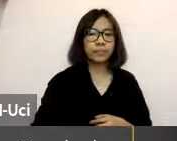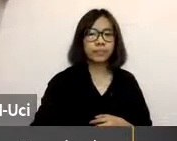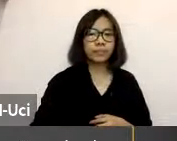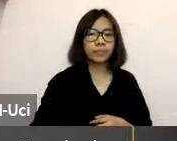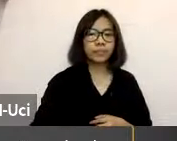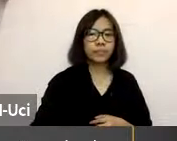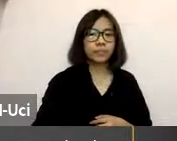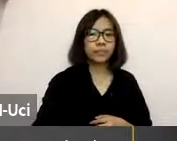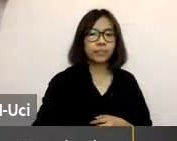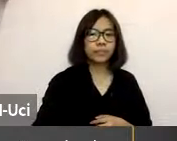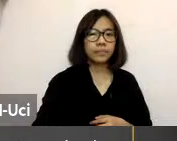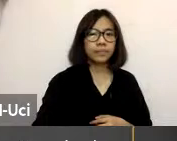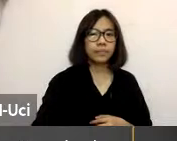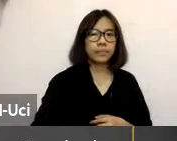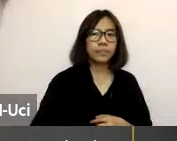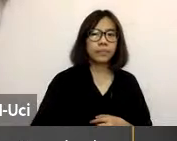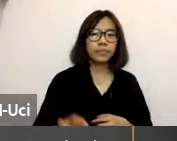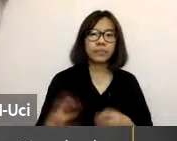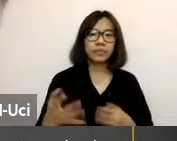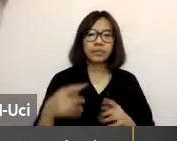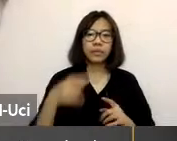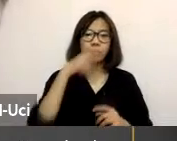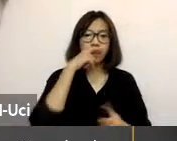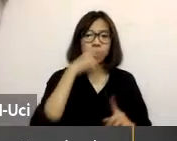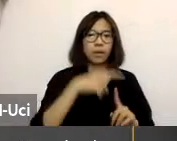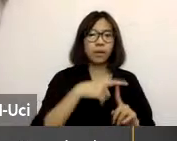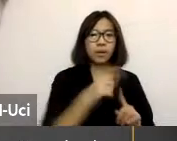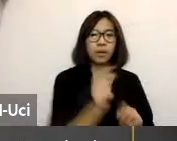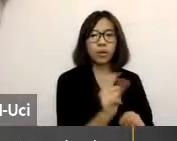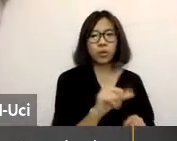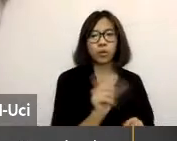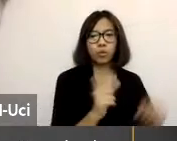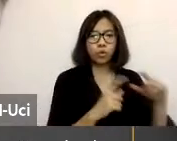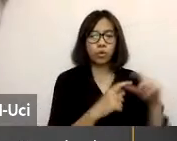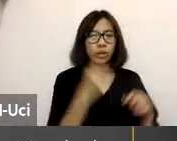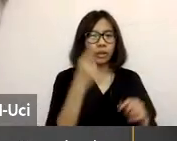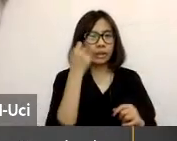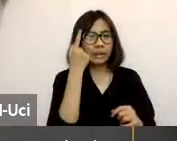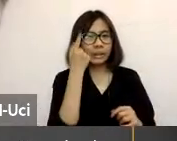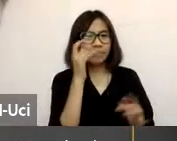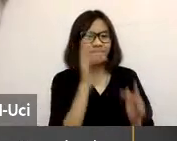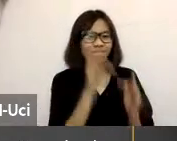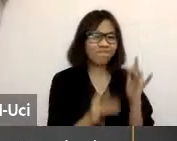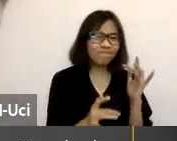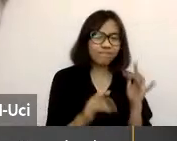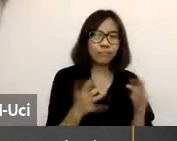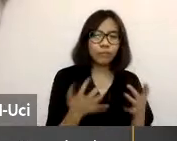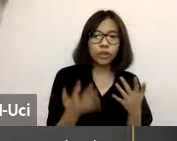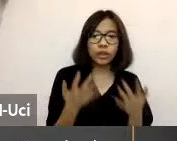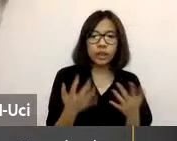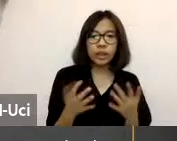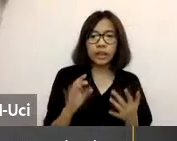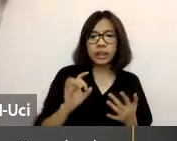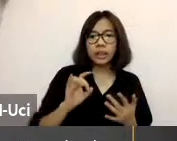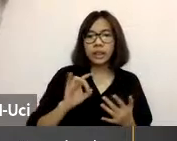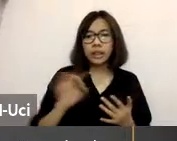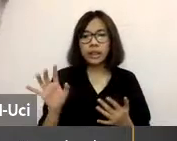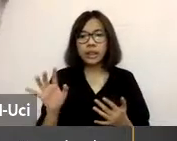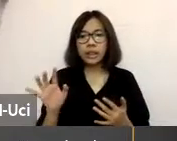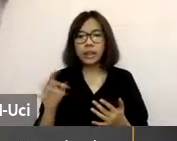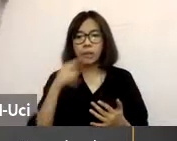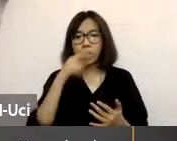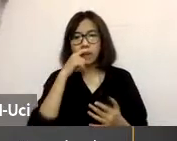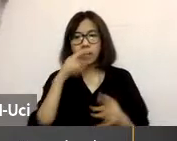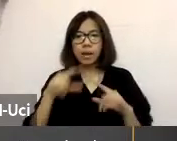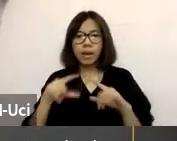I make Kenapa semakin Bapak tulus Abadi juga sedang ada gangguan kita mau minta tanggapan Duck dari bapak papa